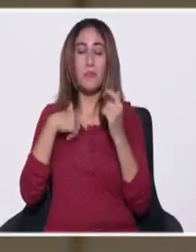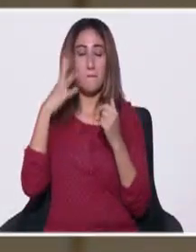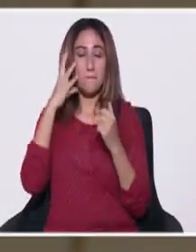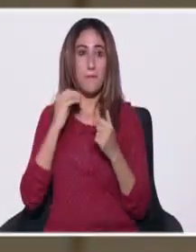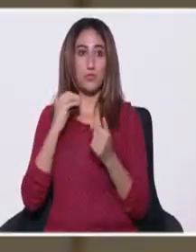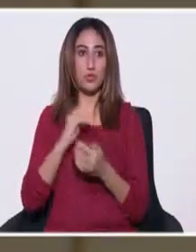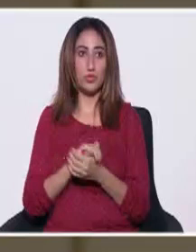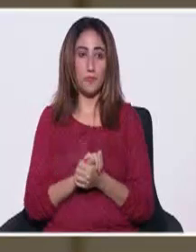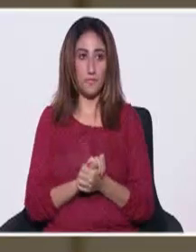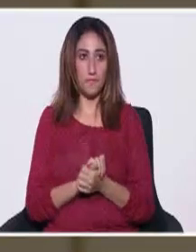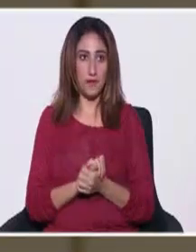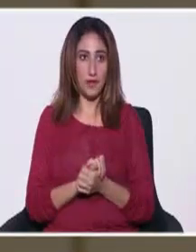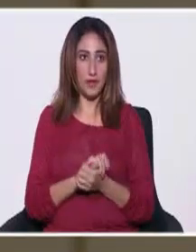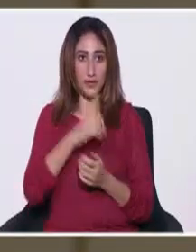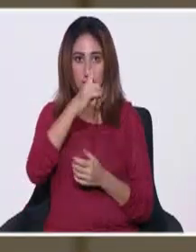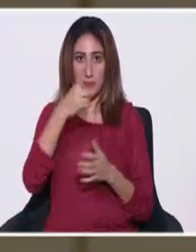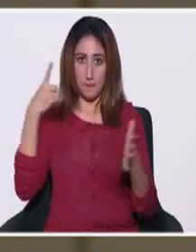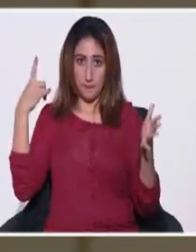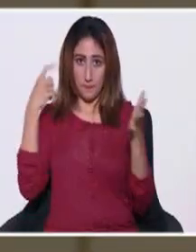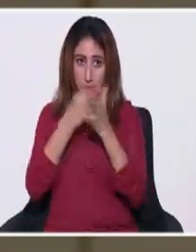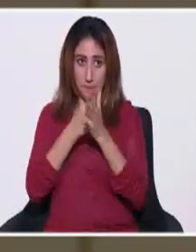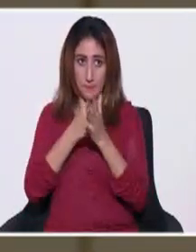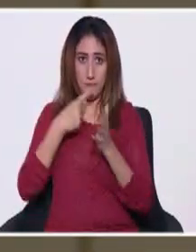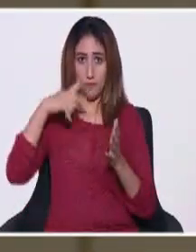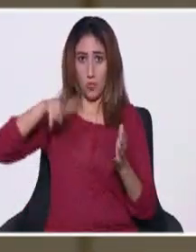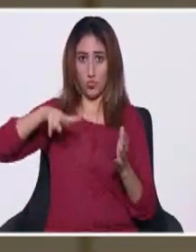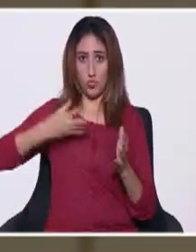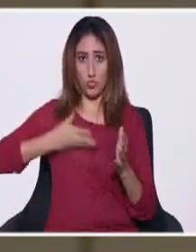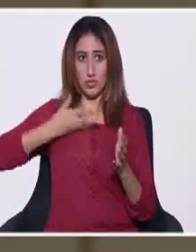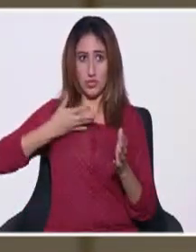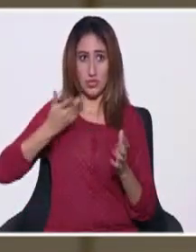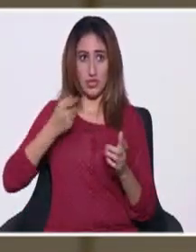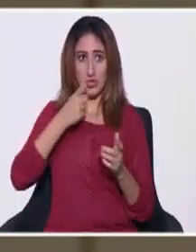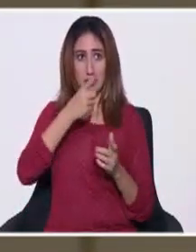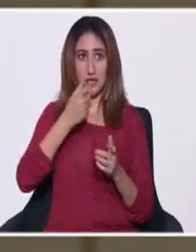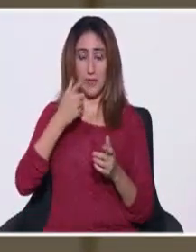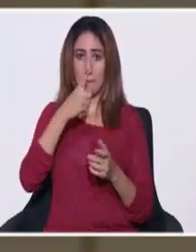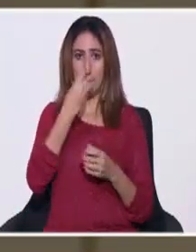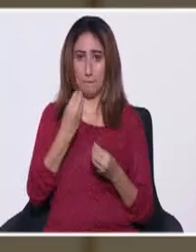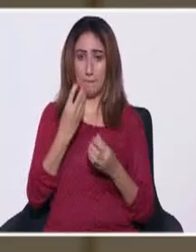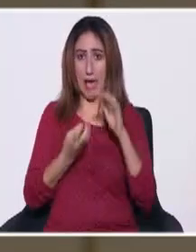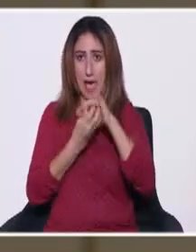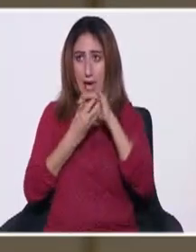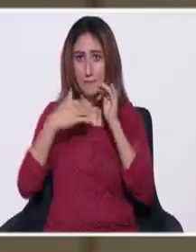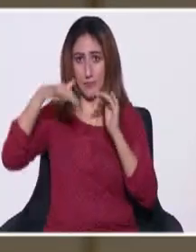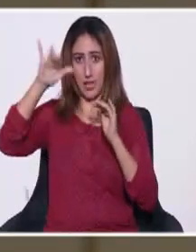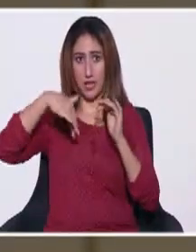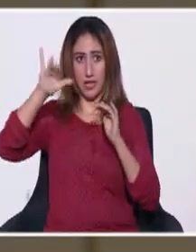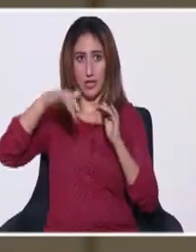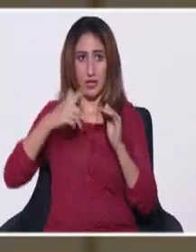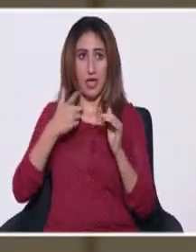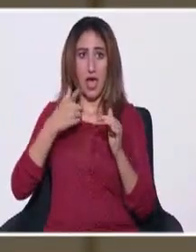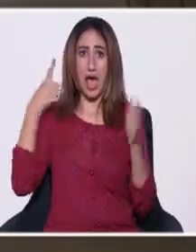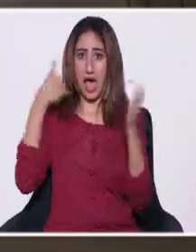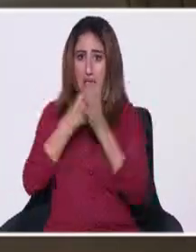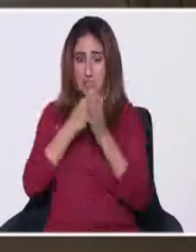أنا أصبت بإصابة حادث قطار وأنا عندي 18 سنة. كنت لسه بدرس في الجامعة وتعرضت